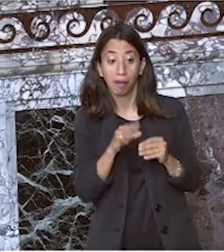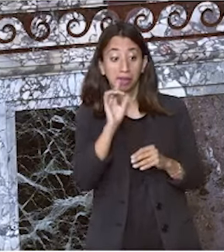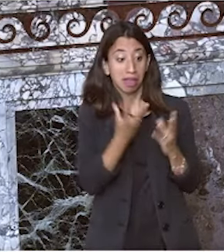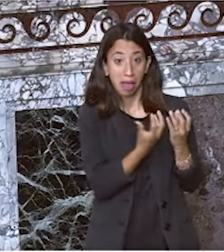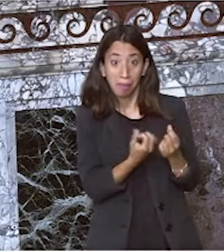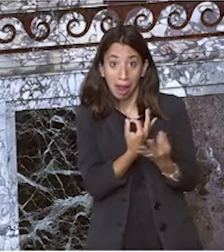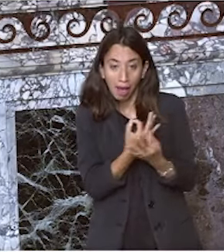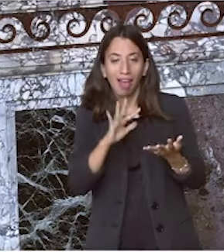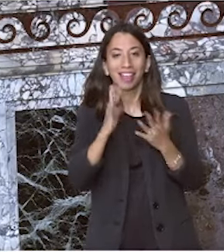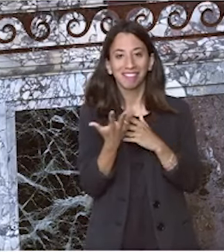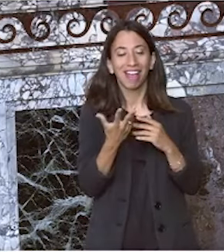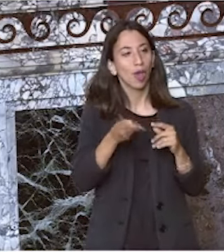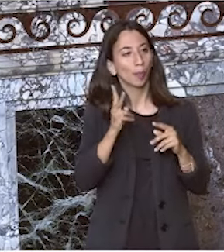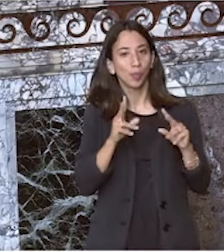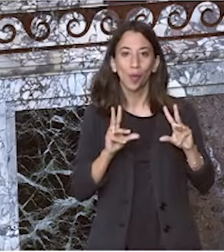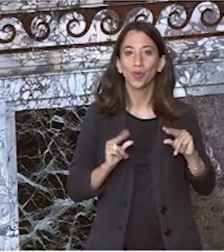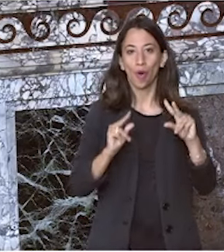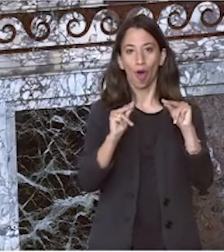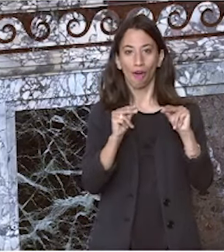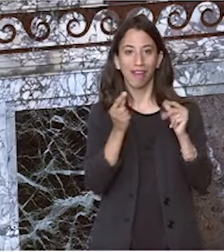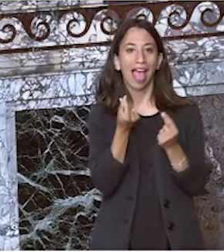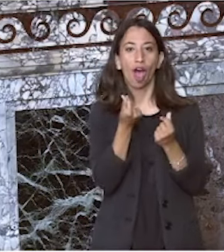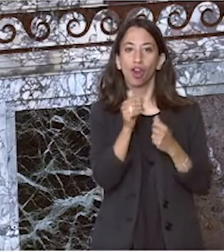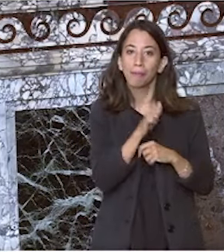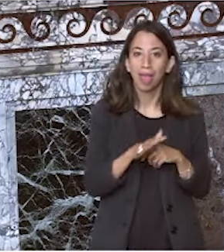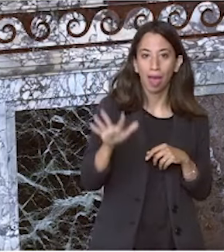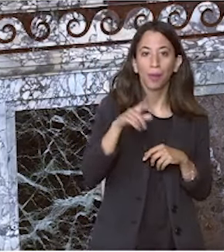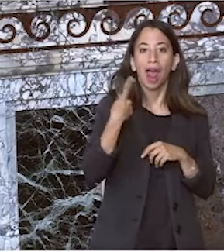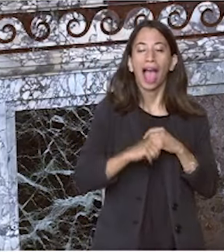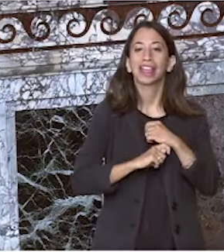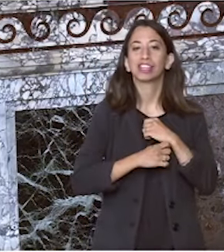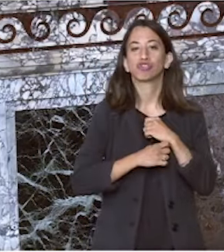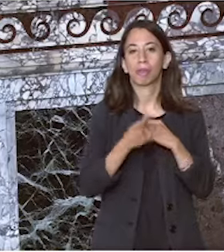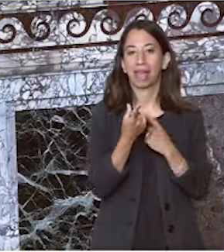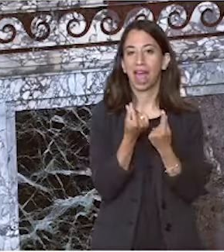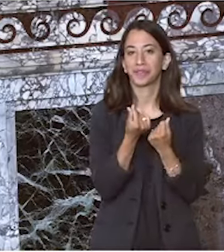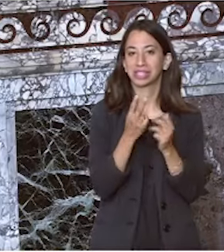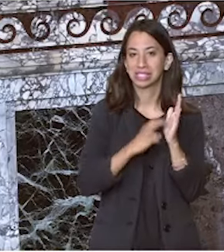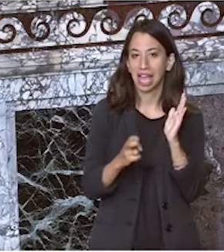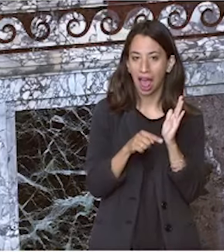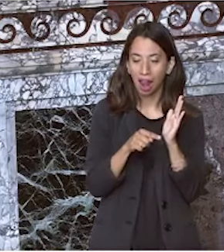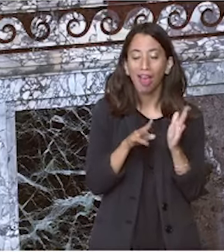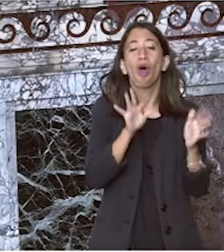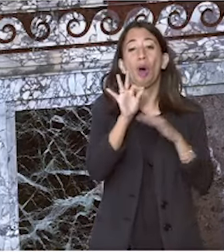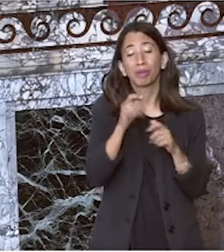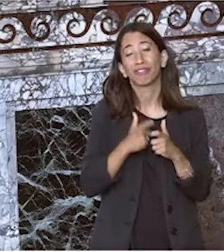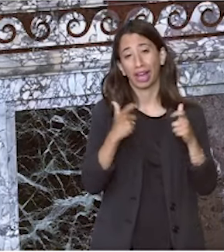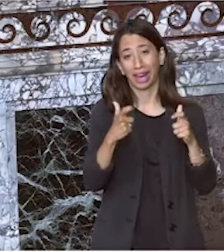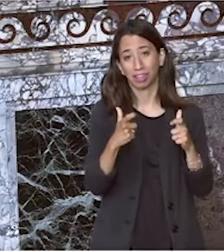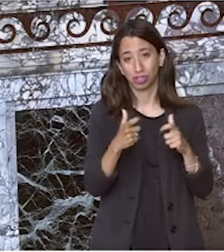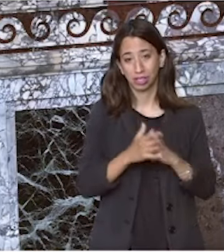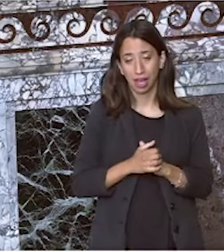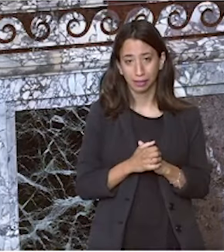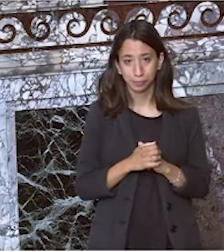di coniugare la necessaria disciplina fiscale con il fine ultimo di favorire la crescita.